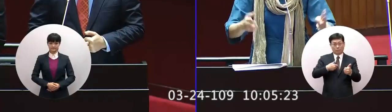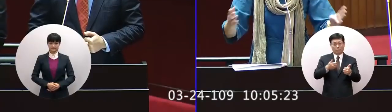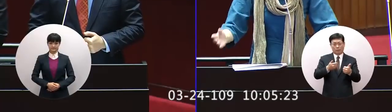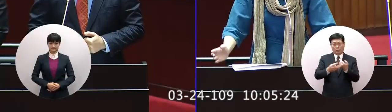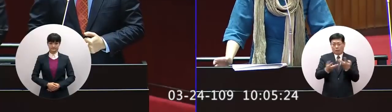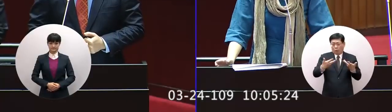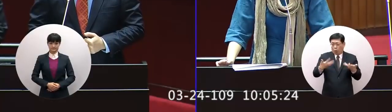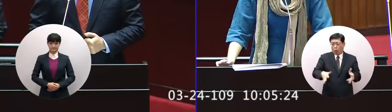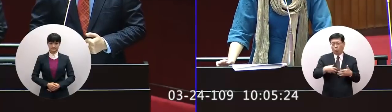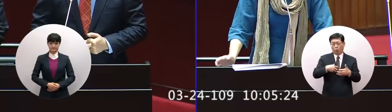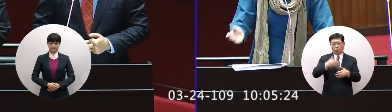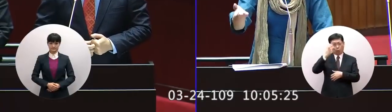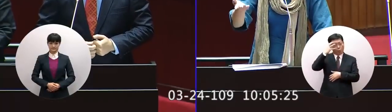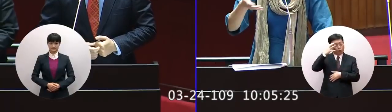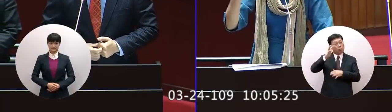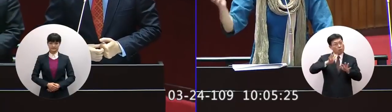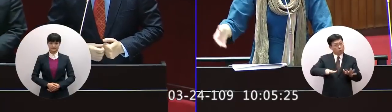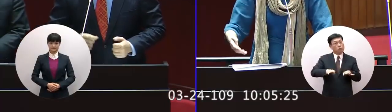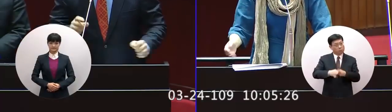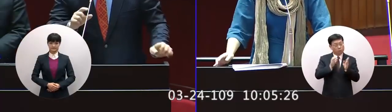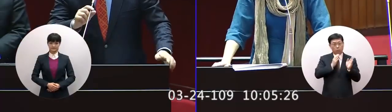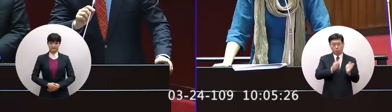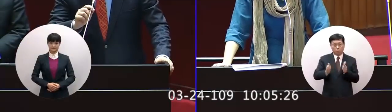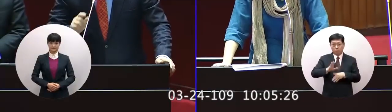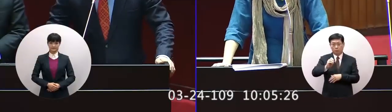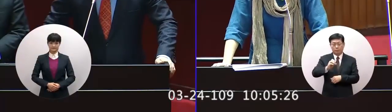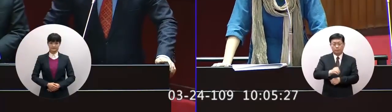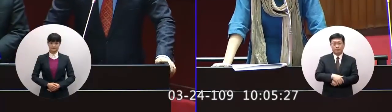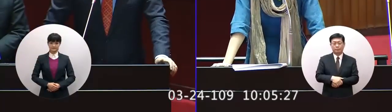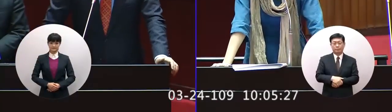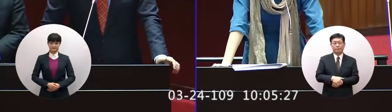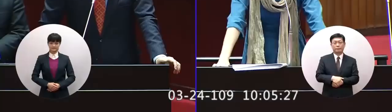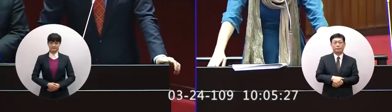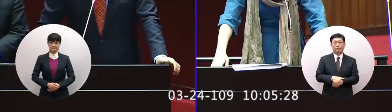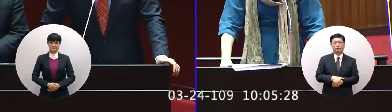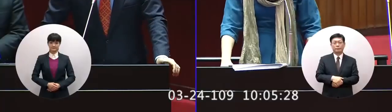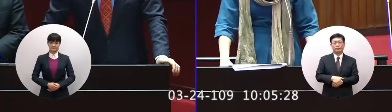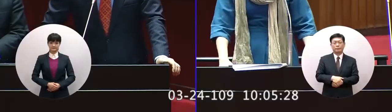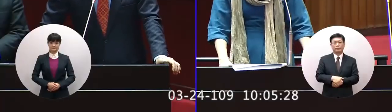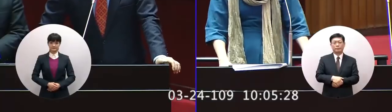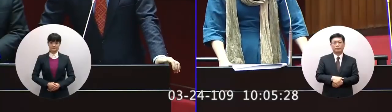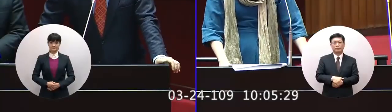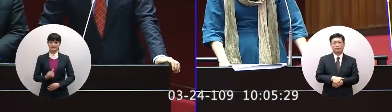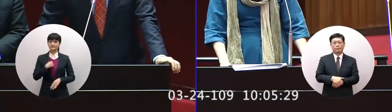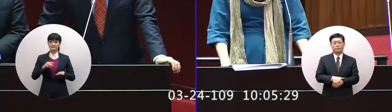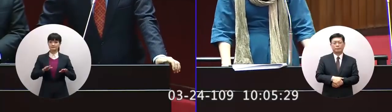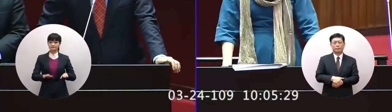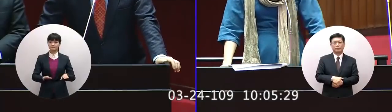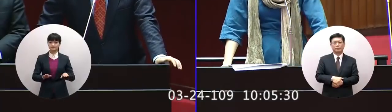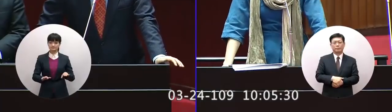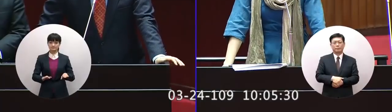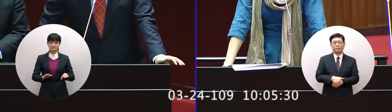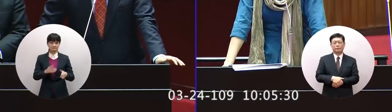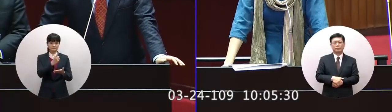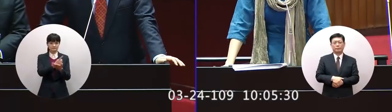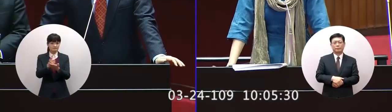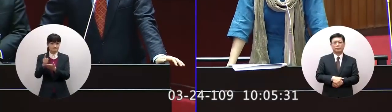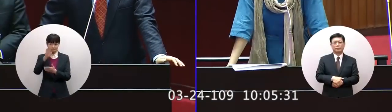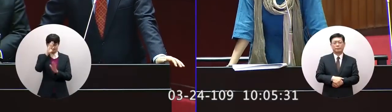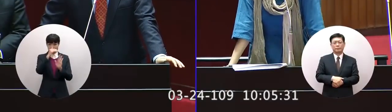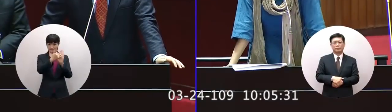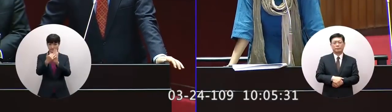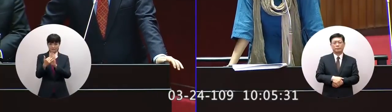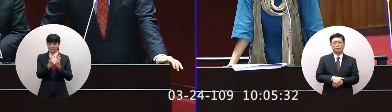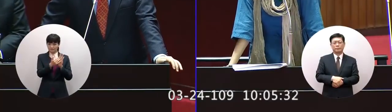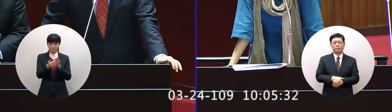的业务，这么多的内容，现在有开始在准备了吗？ 其实 我们现在所有的防疫的这些